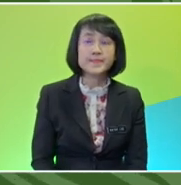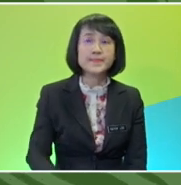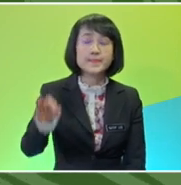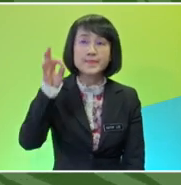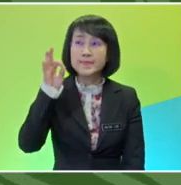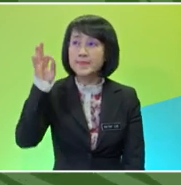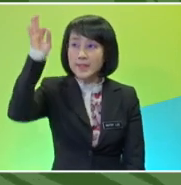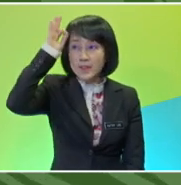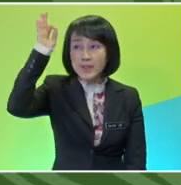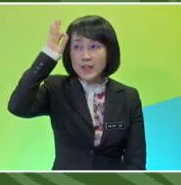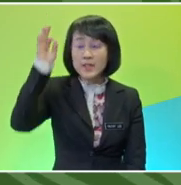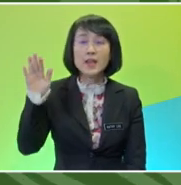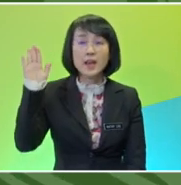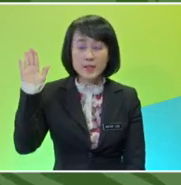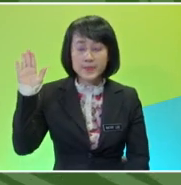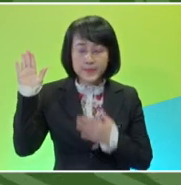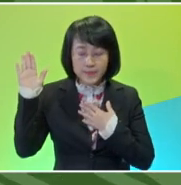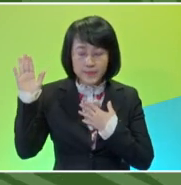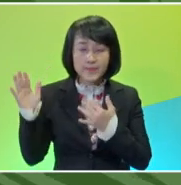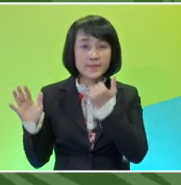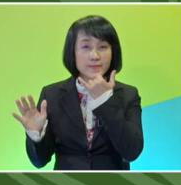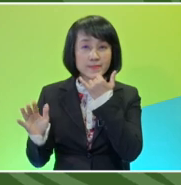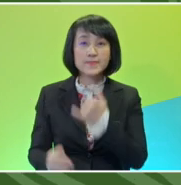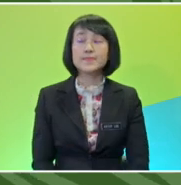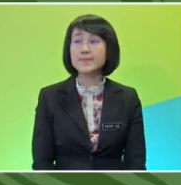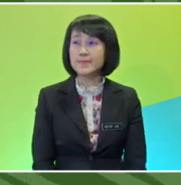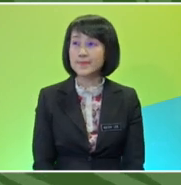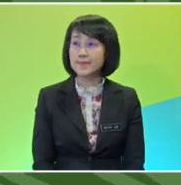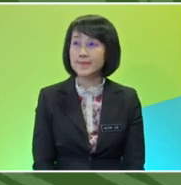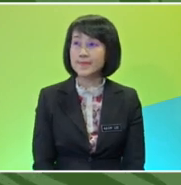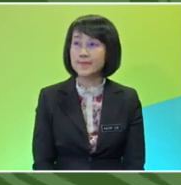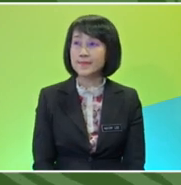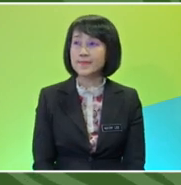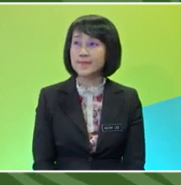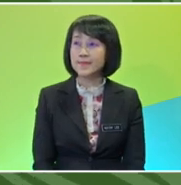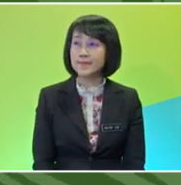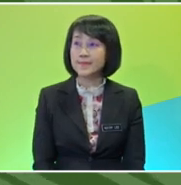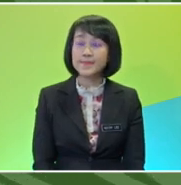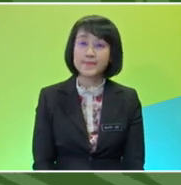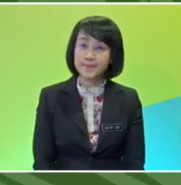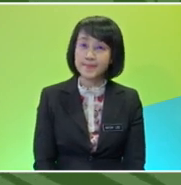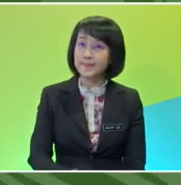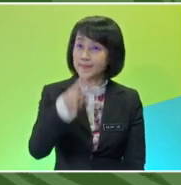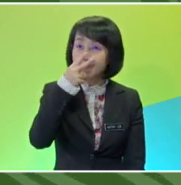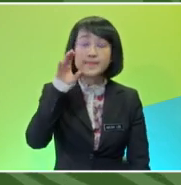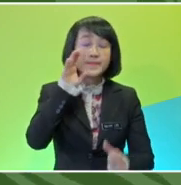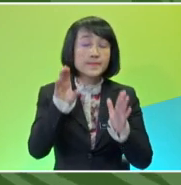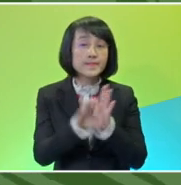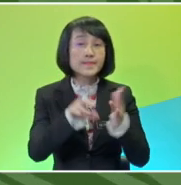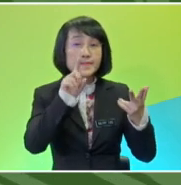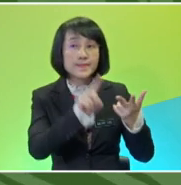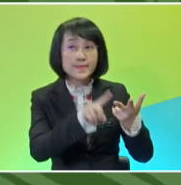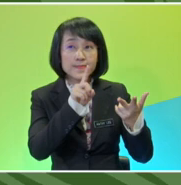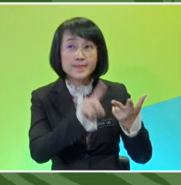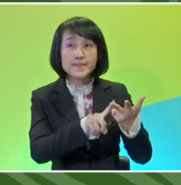mengakui kesalahannya Fatih mengakui kesalahannya jadi mari kita lihat gambar yang ketiga